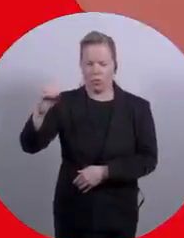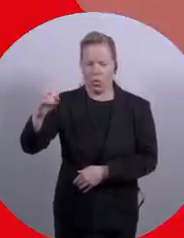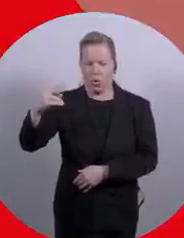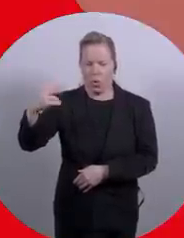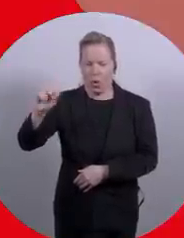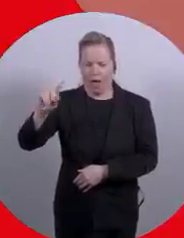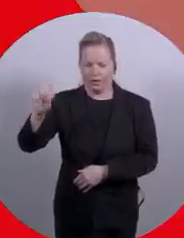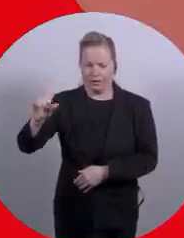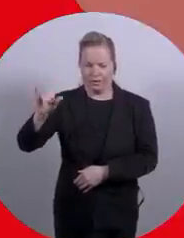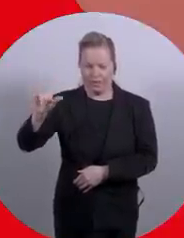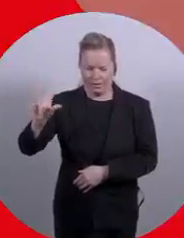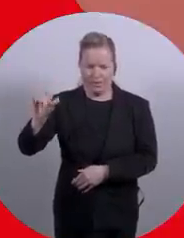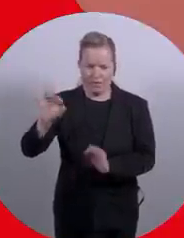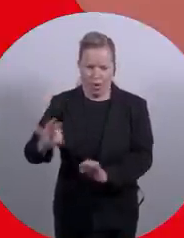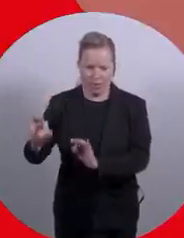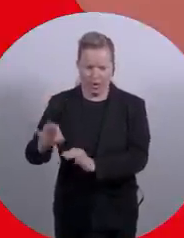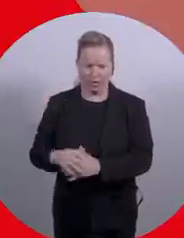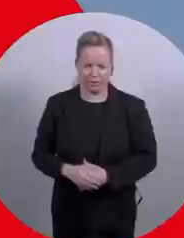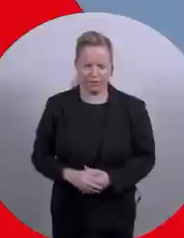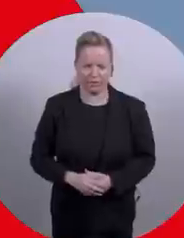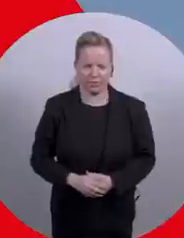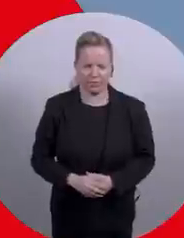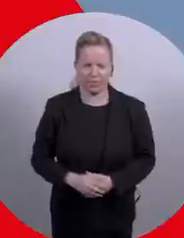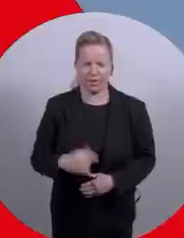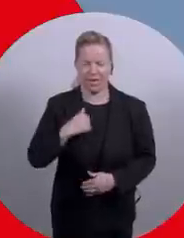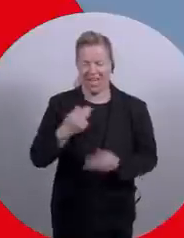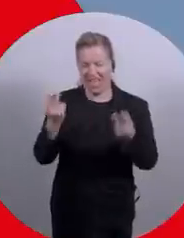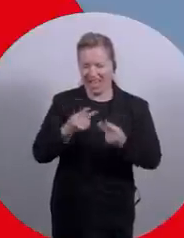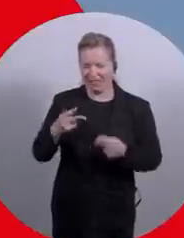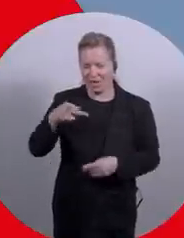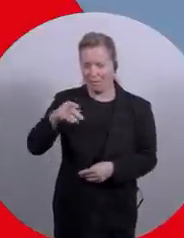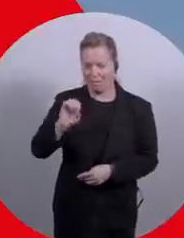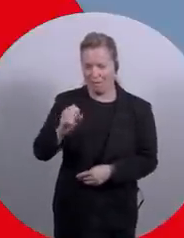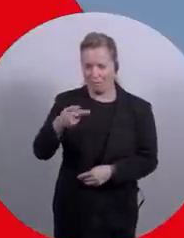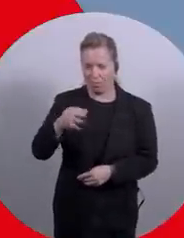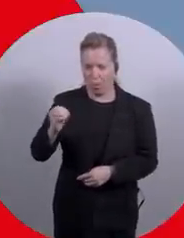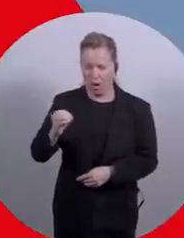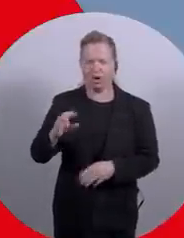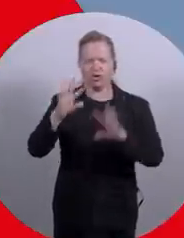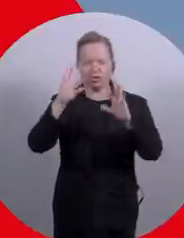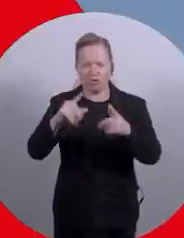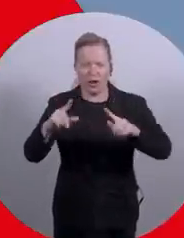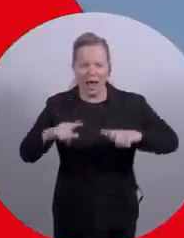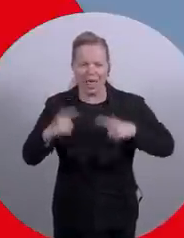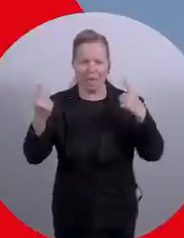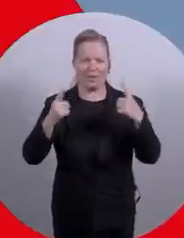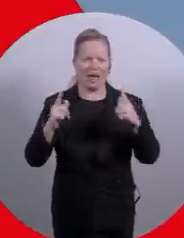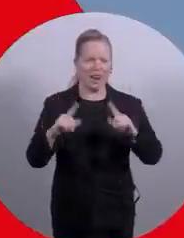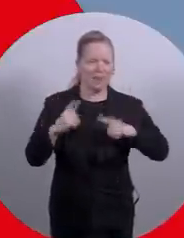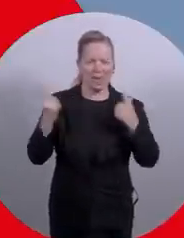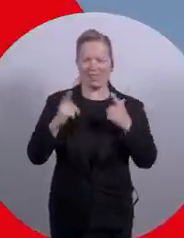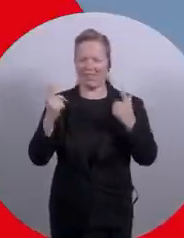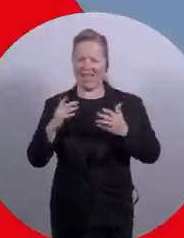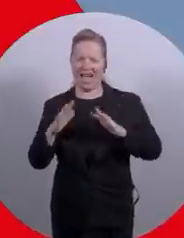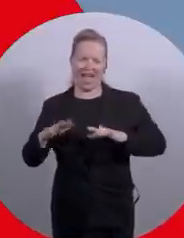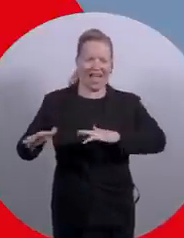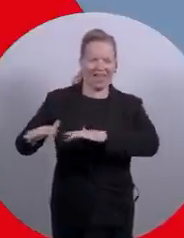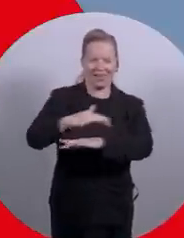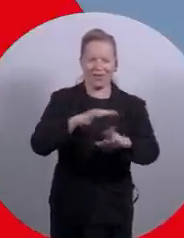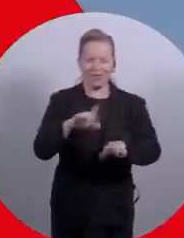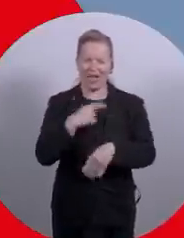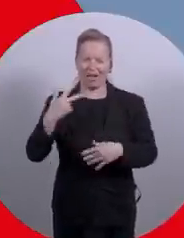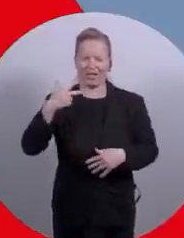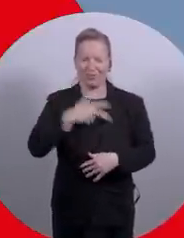liebe Genossinnen und Genossen mir geht es ein bisschen wie im Peppo es ist einfach glaube ich schön zu erleben diese Lebendigkeit die man Sozialdemokratie wieder ausstrahlen